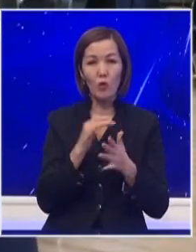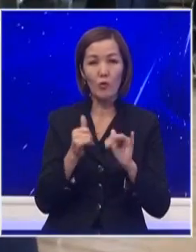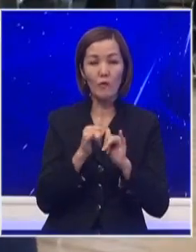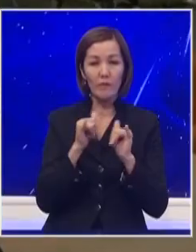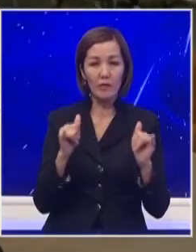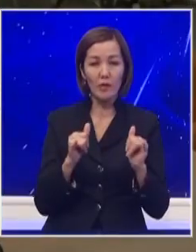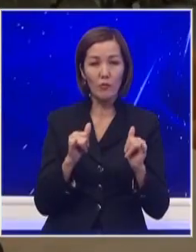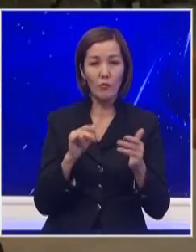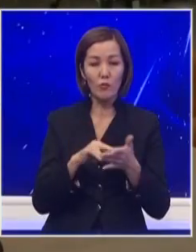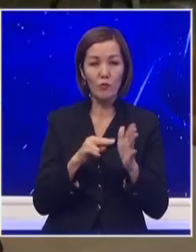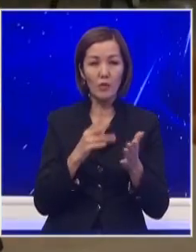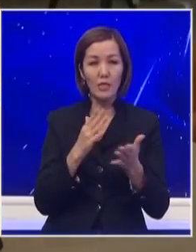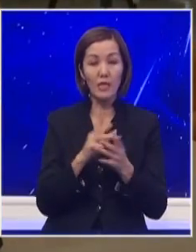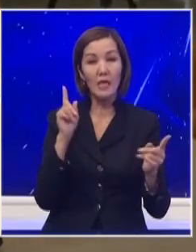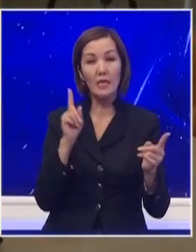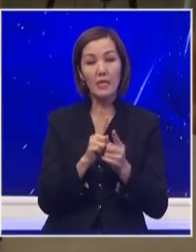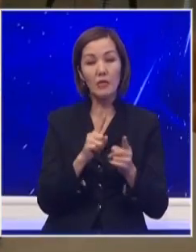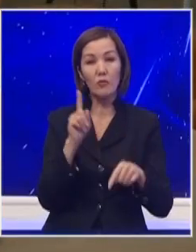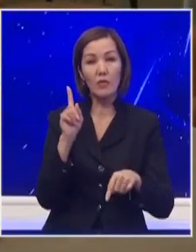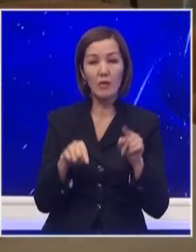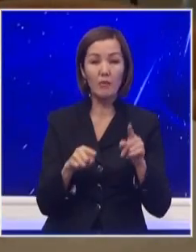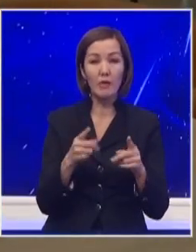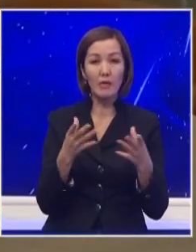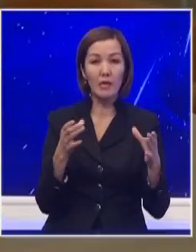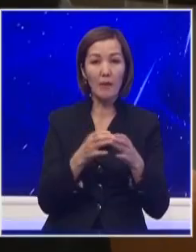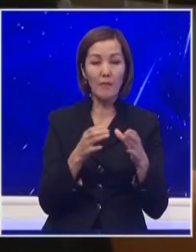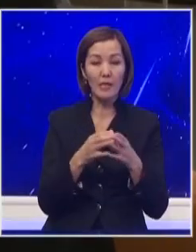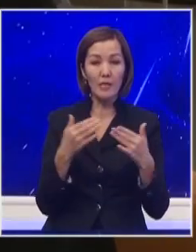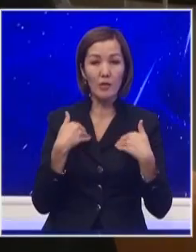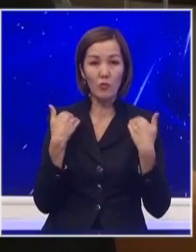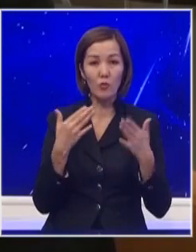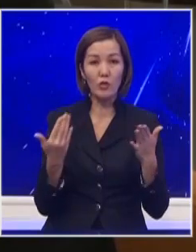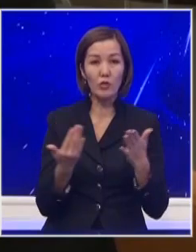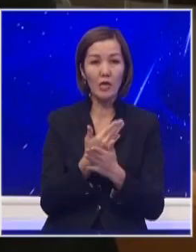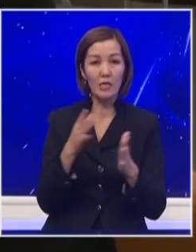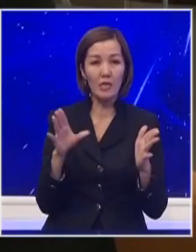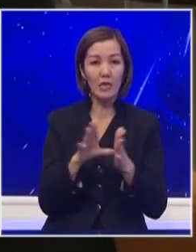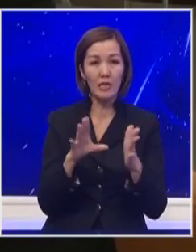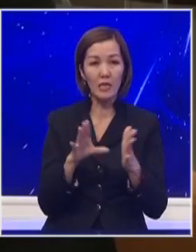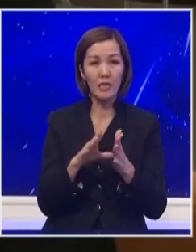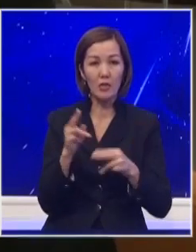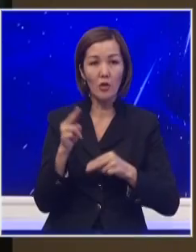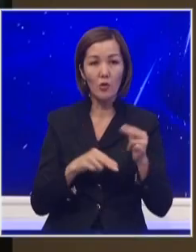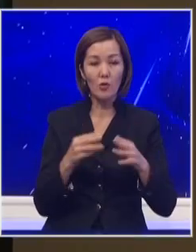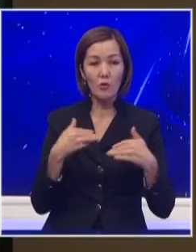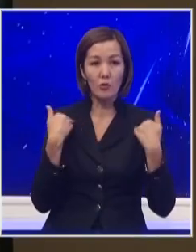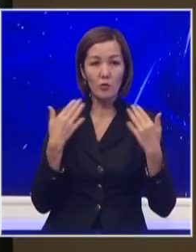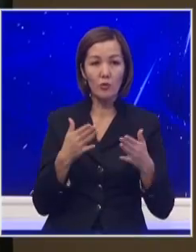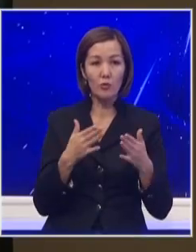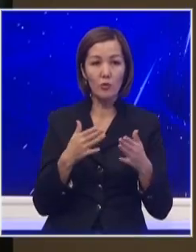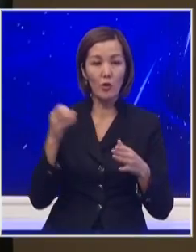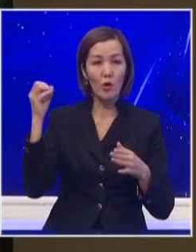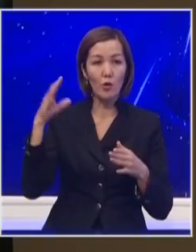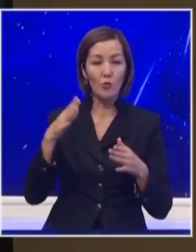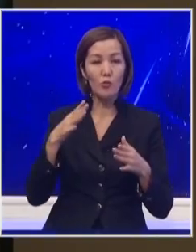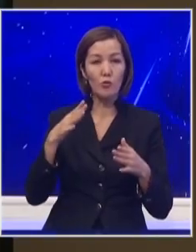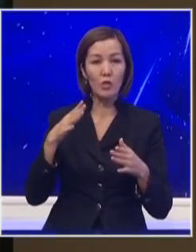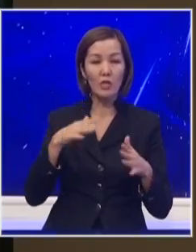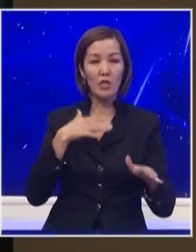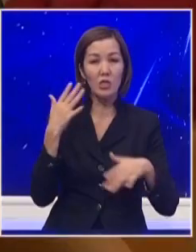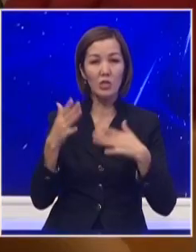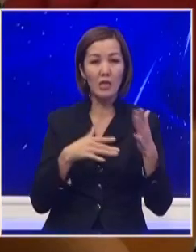Алматы облысының жаңа орталығы елдегі ең қауіпсіз, ең жаңа технологиялармен жабдықталуы керек. Бірнеше инвестор қаланы цифрландыру жөніндегі ұсыныстарын